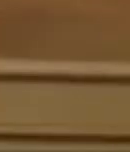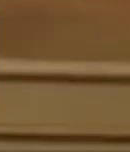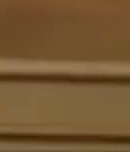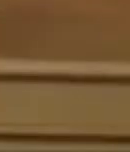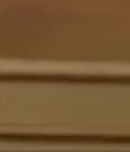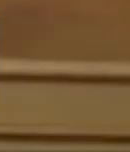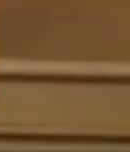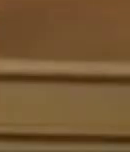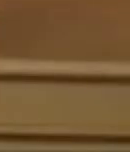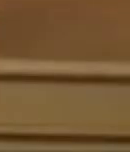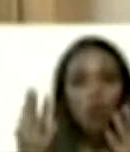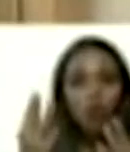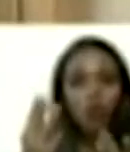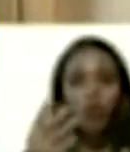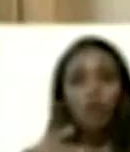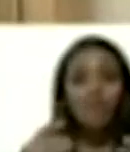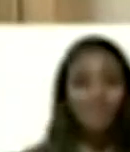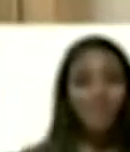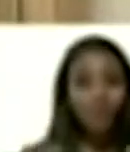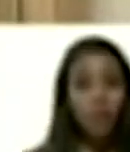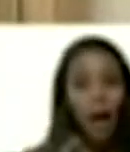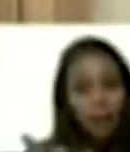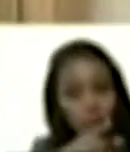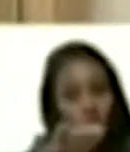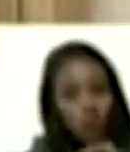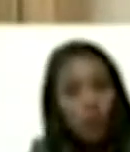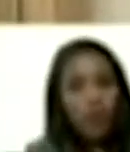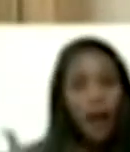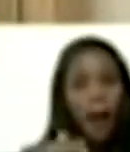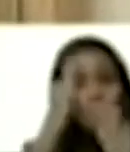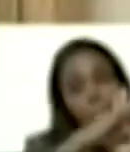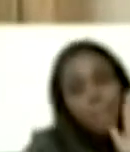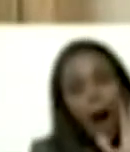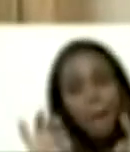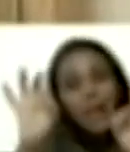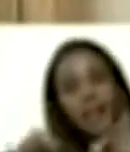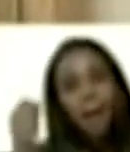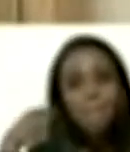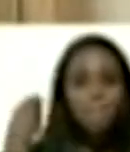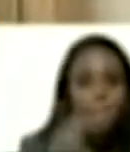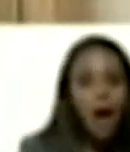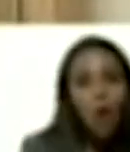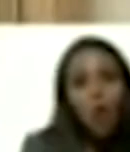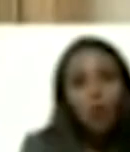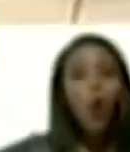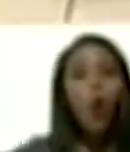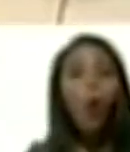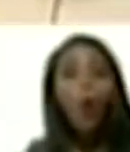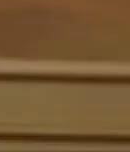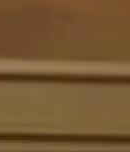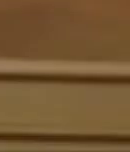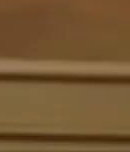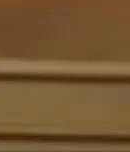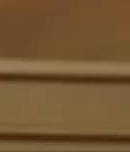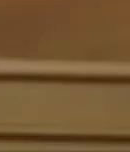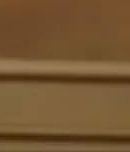u dhaxaysa labada dal. Washington ayaa in muddaha ku eedeynaysay madaxweynaha Venezuela inuu musuqmaasuq iyo ku tumasho awooda